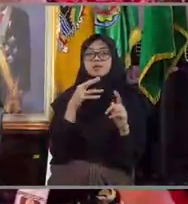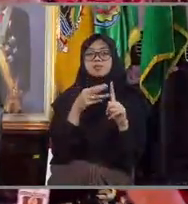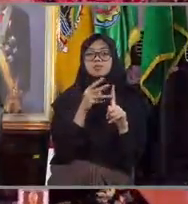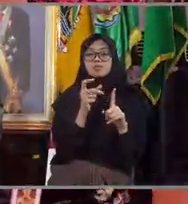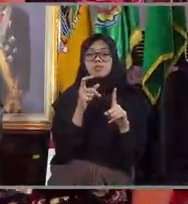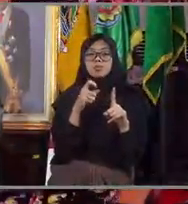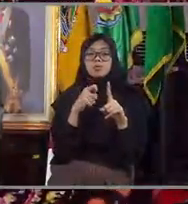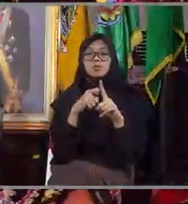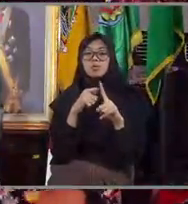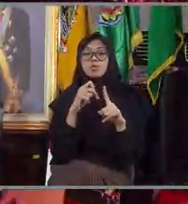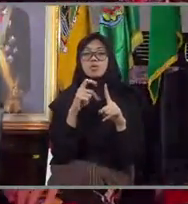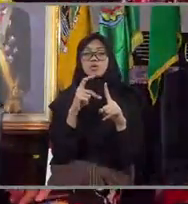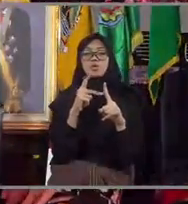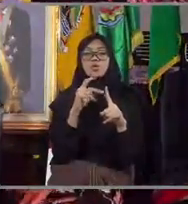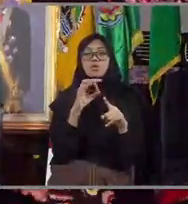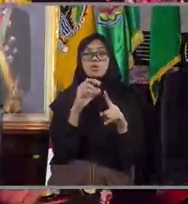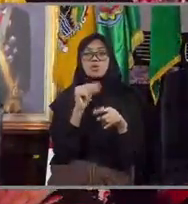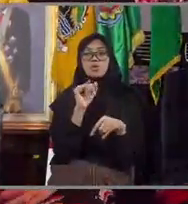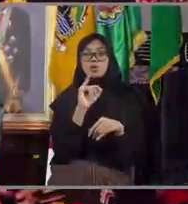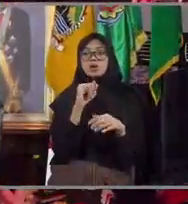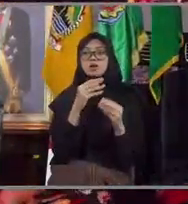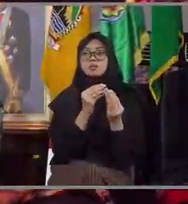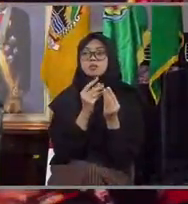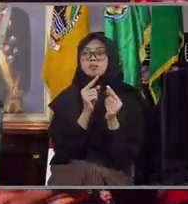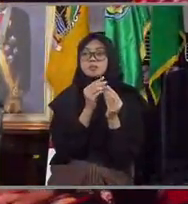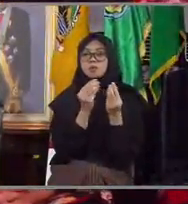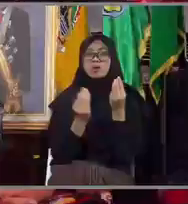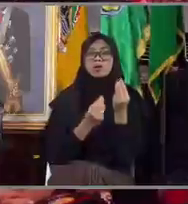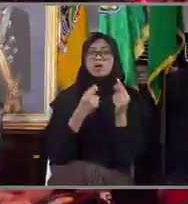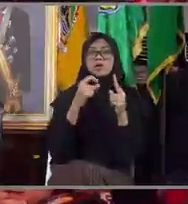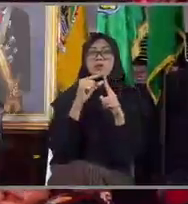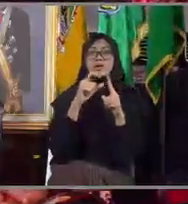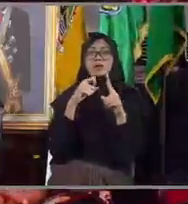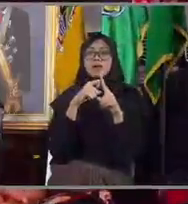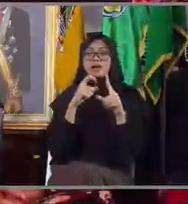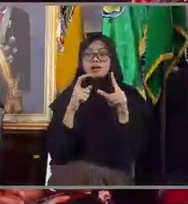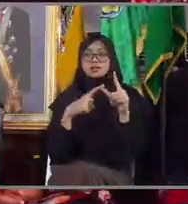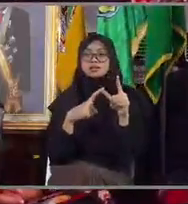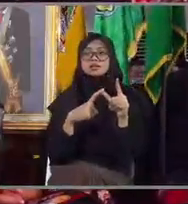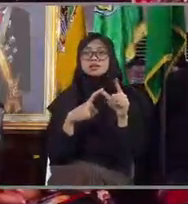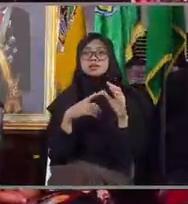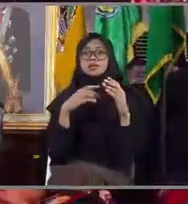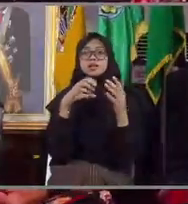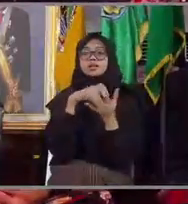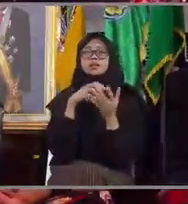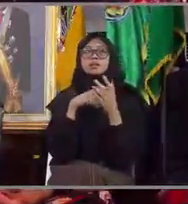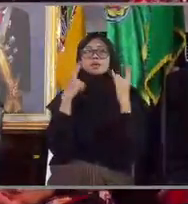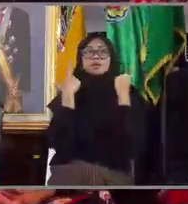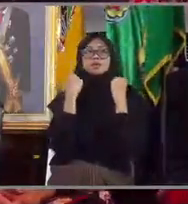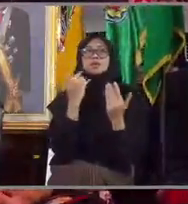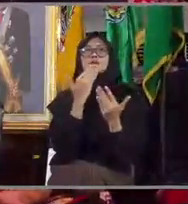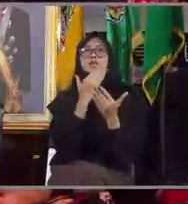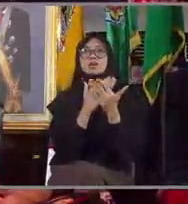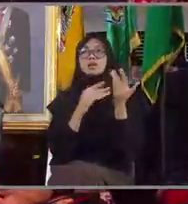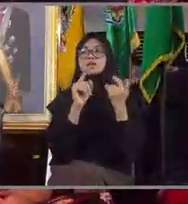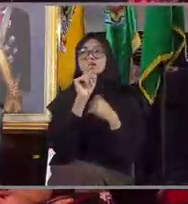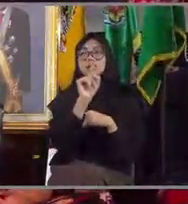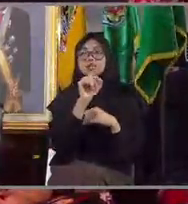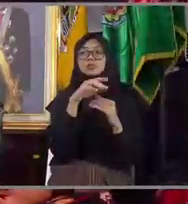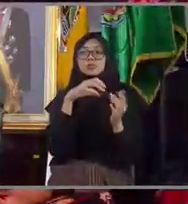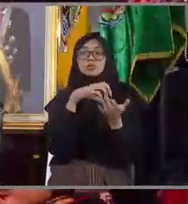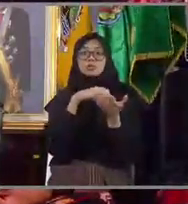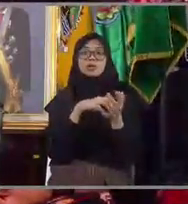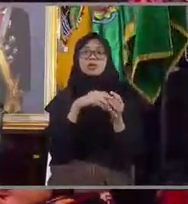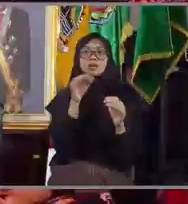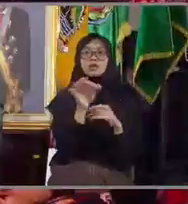Fraksi PKS sebagai anggota DPR RI dapil Jawa Tengah satu Jawa Tengah satu tentu meliputi kota